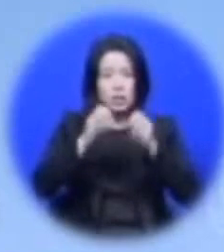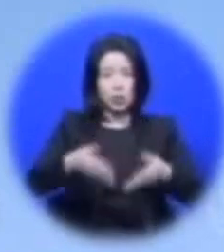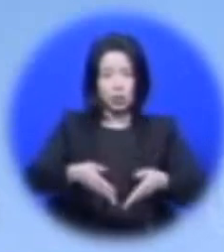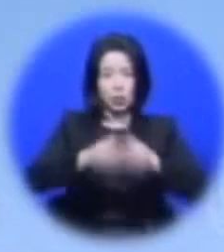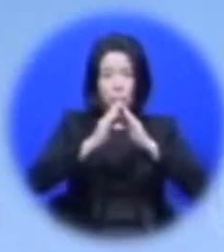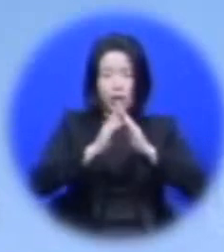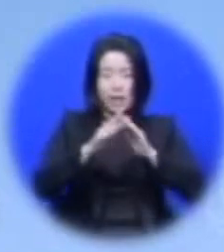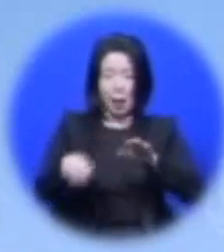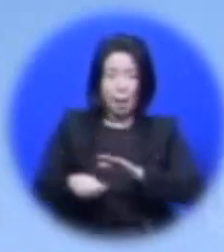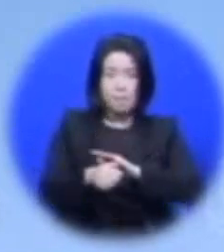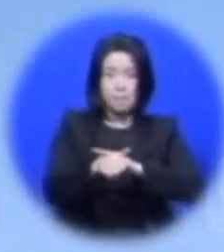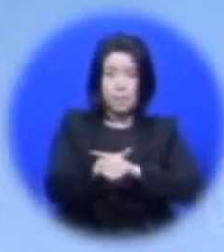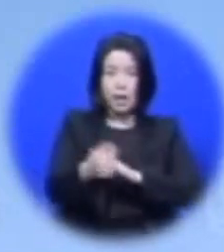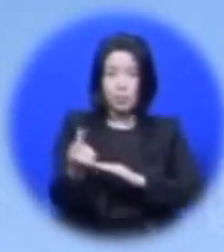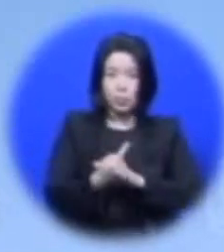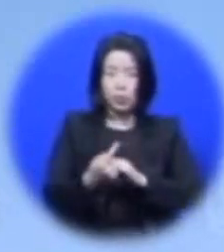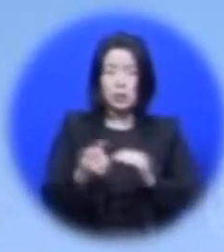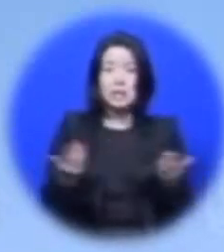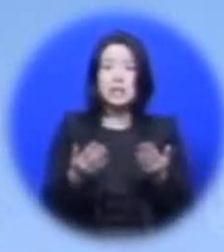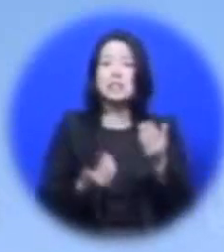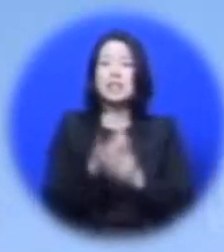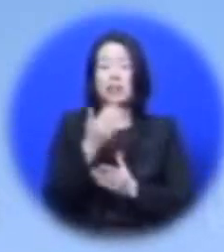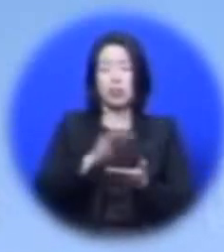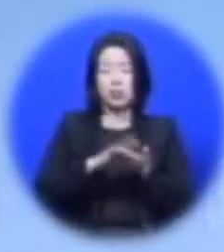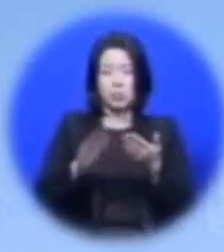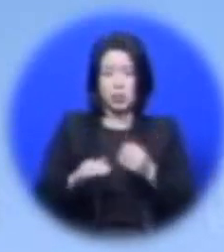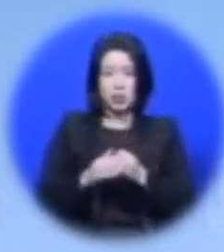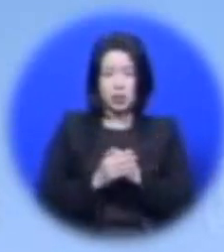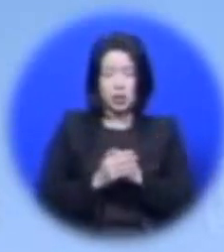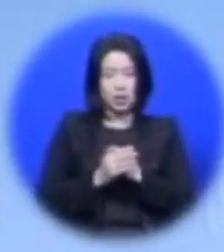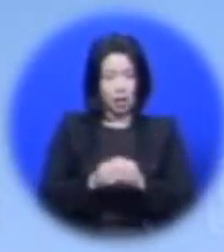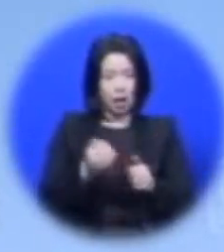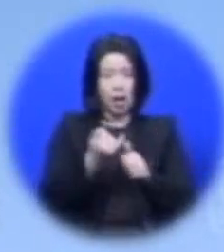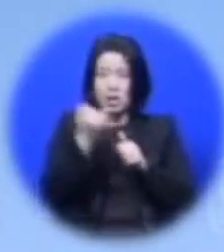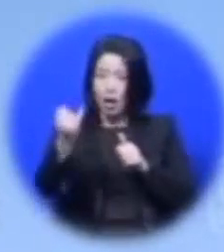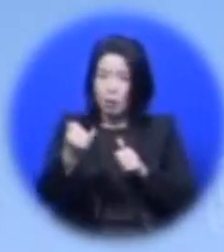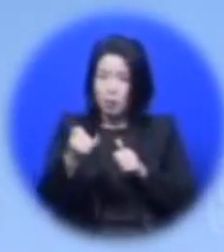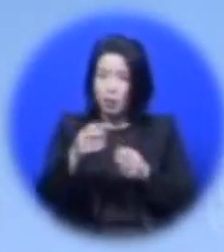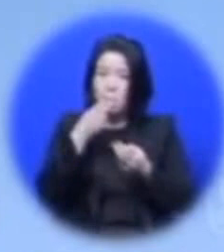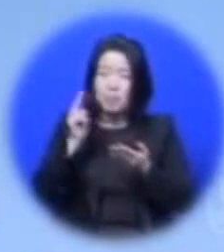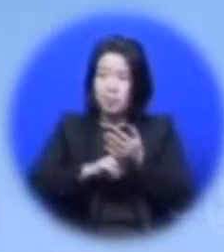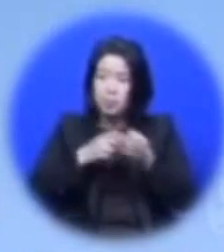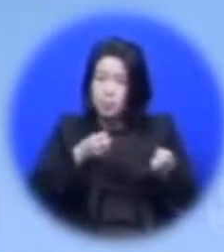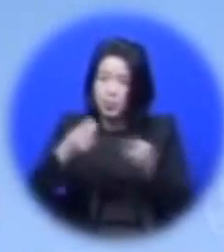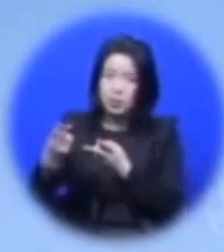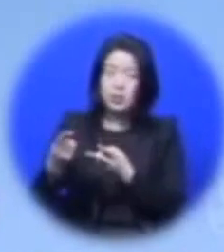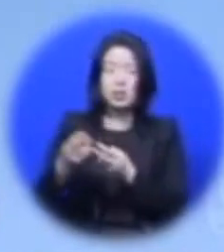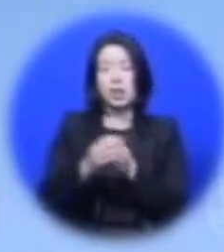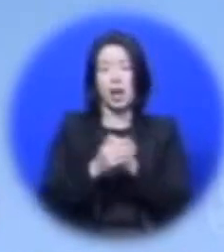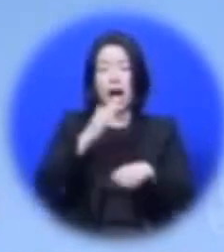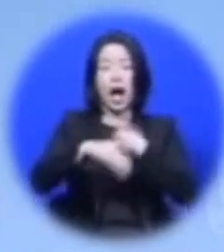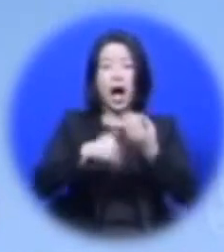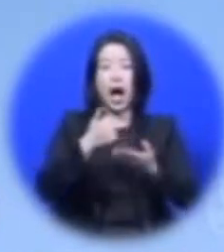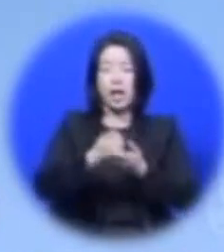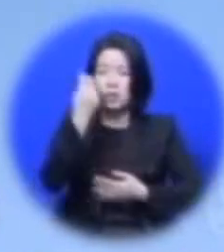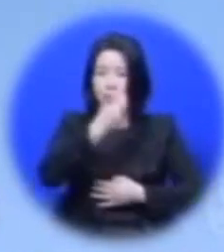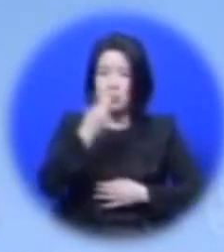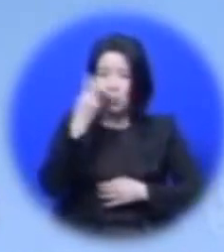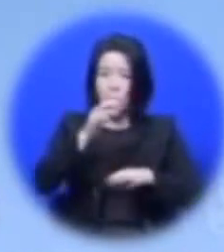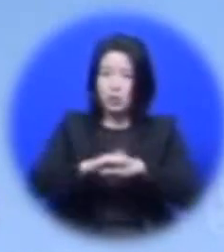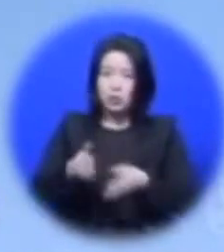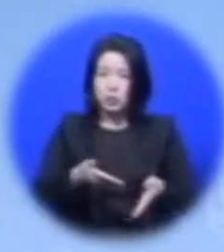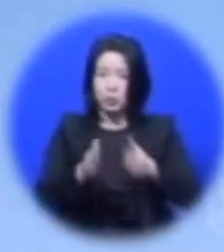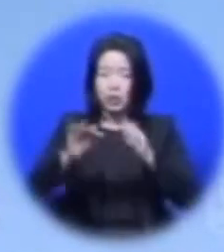뱀이 들어온 사건이 생겼습니다. 사모님에게 보낸 편지에 이렇게 쓰셨어요. 하나님 보호의